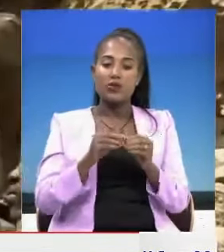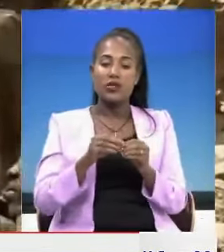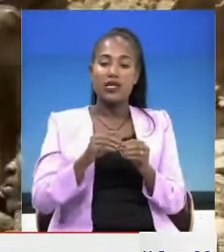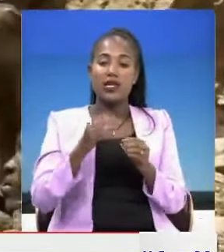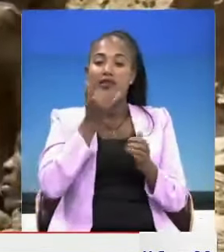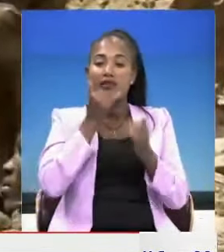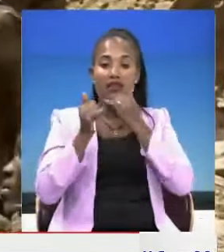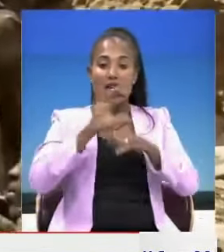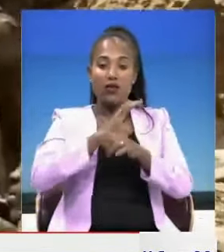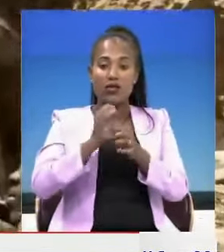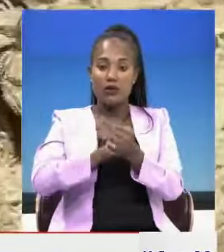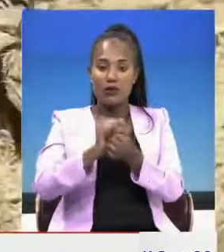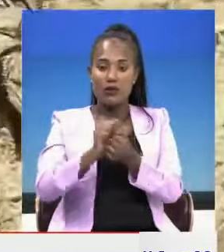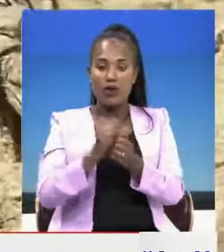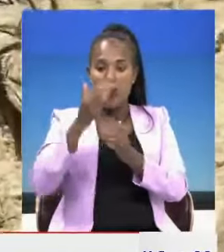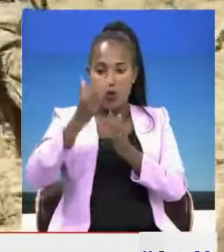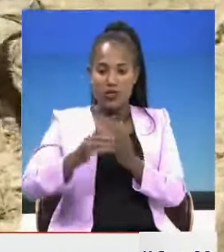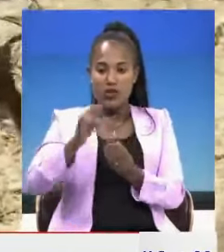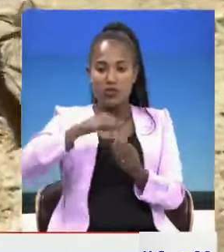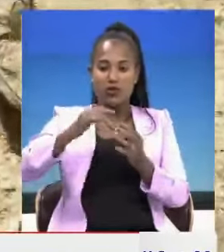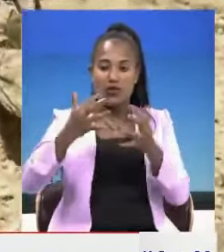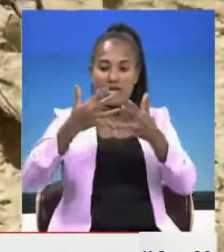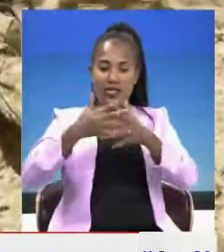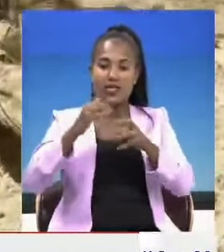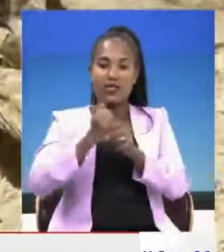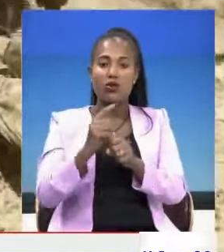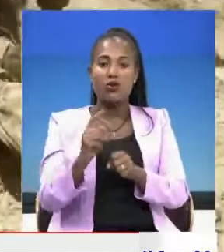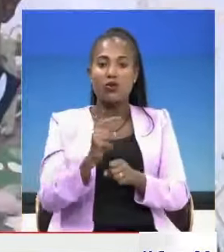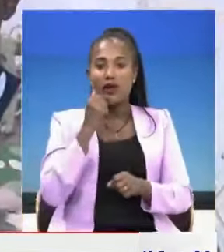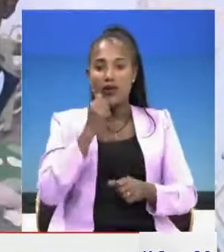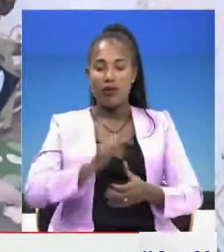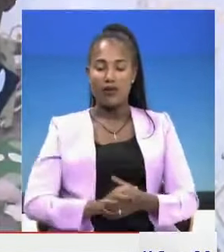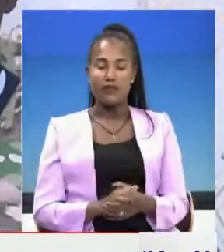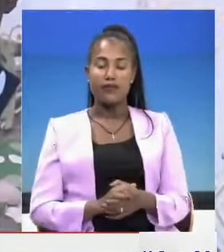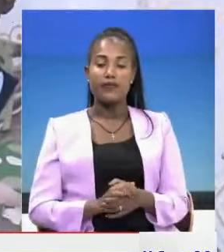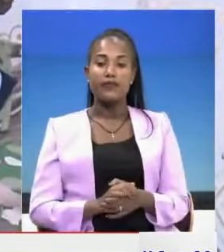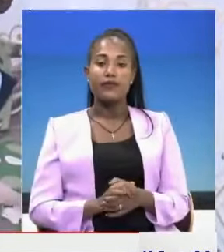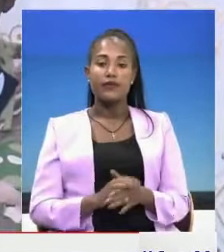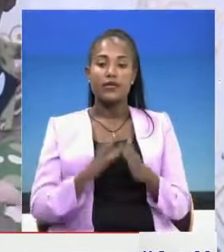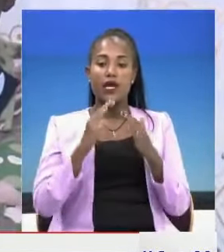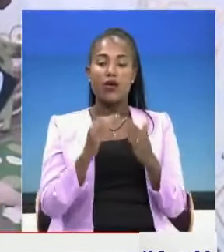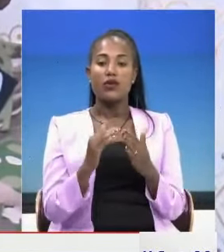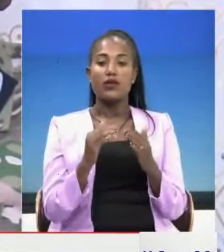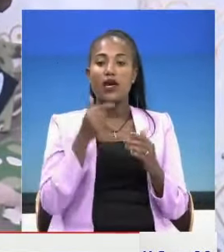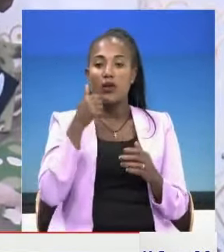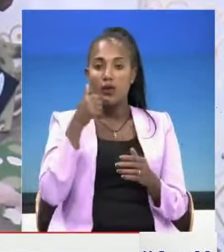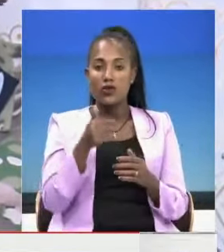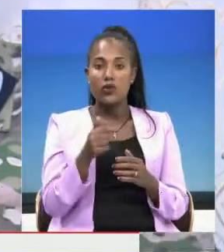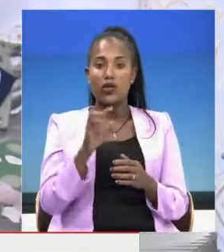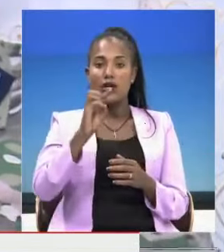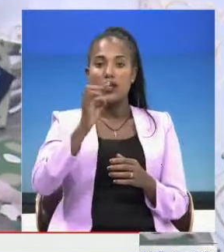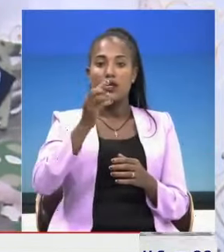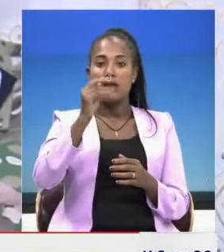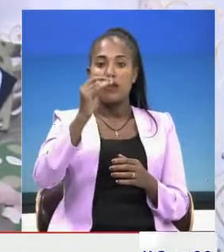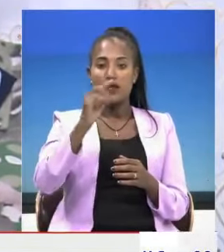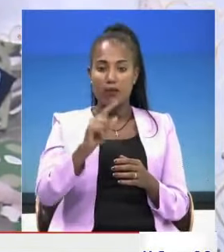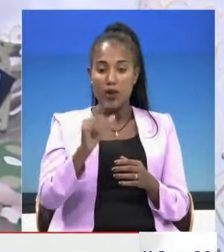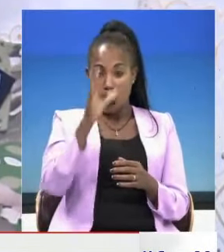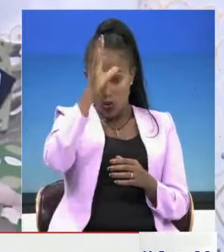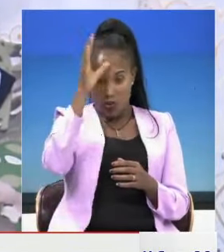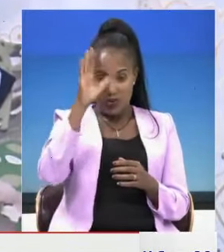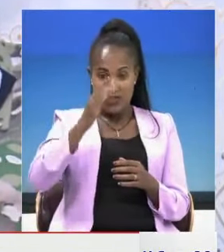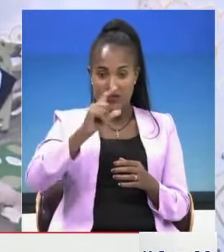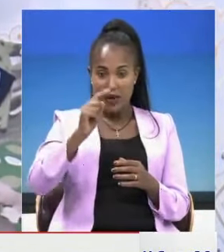የጥፋት ኃይሎችን ለመደምሰስ አዋሳኝ ዞኖች በቅንጅት እየሰሩ መሆኑንም ኃላፊው ገልጸዋል። አሁን ያነሷቸው የቅማንትም ይሁን የጉምዝ ሽፍታም